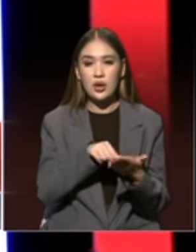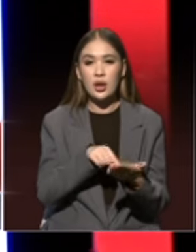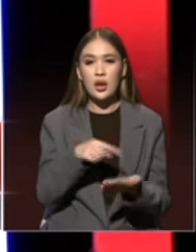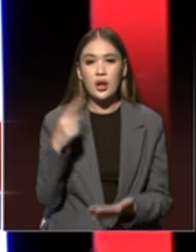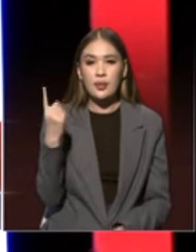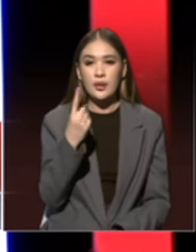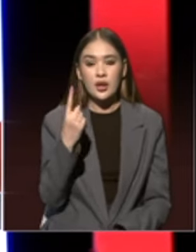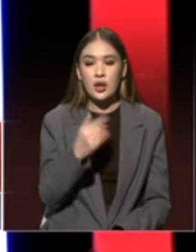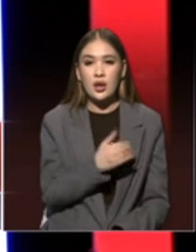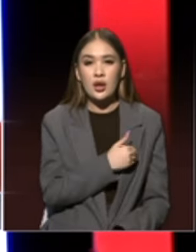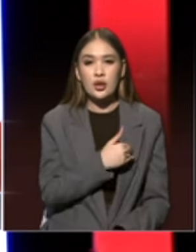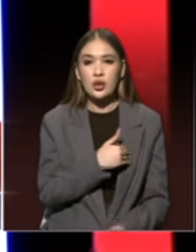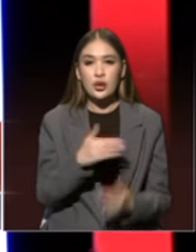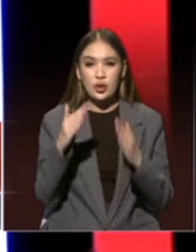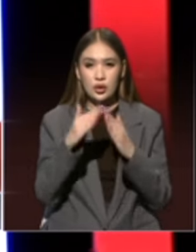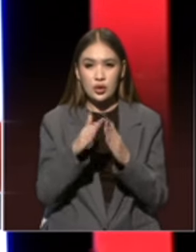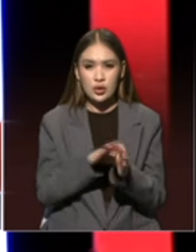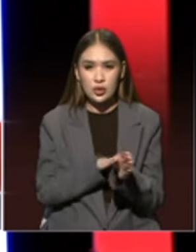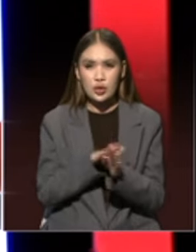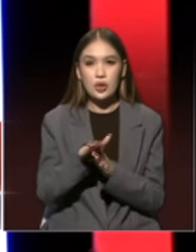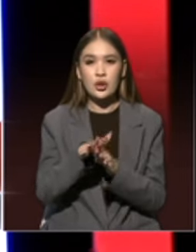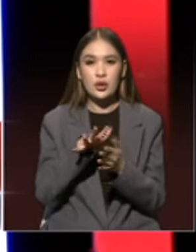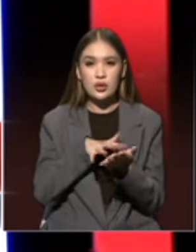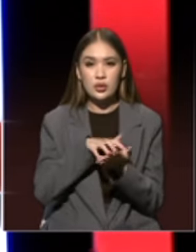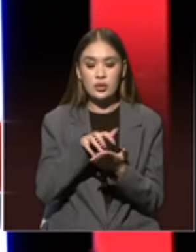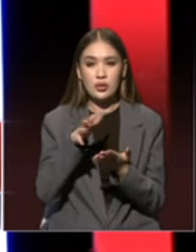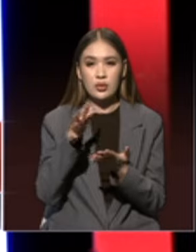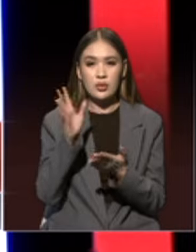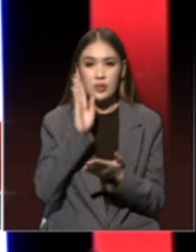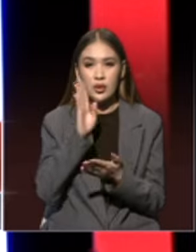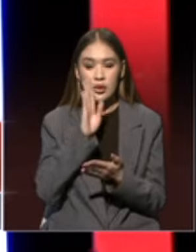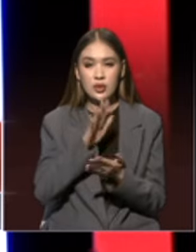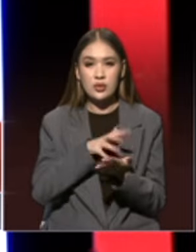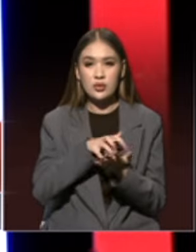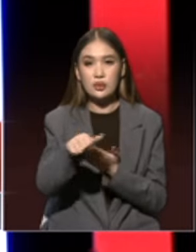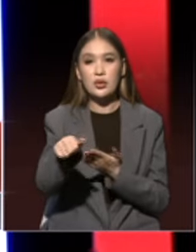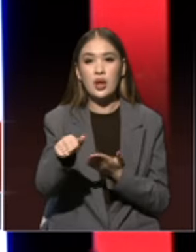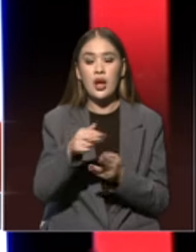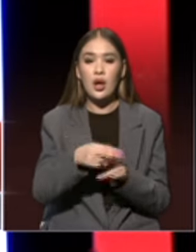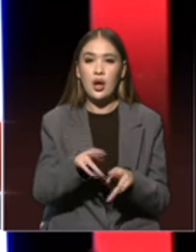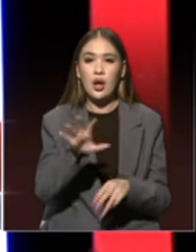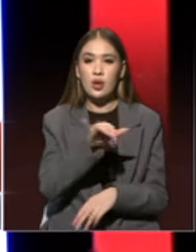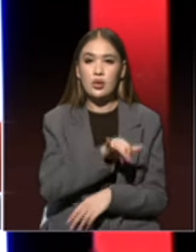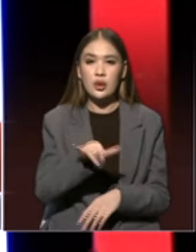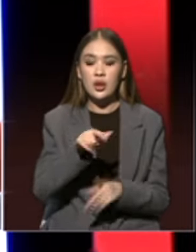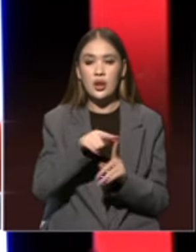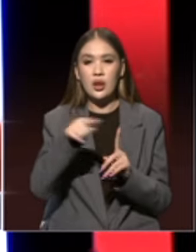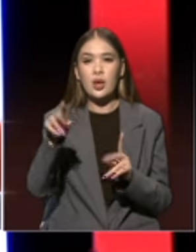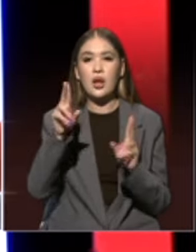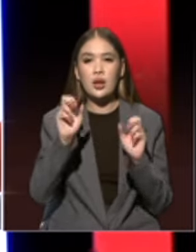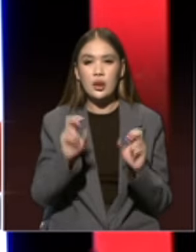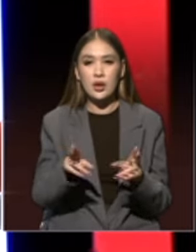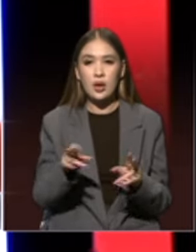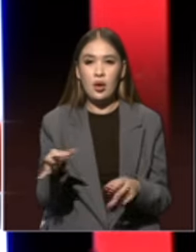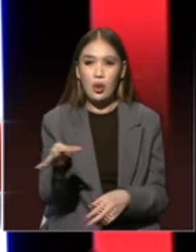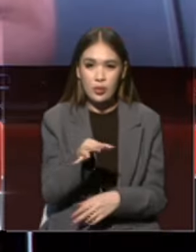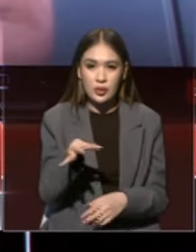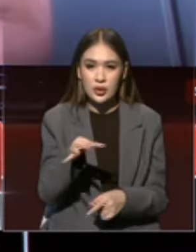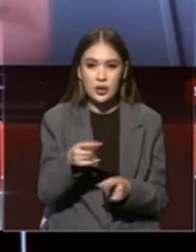Бірінші, үйлеріңізді түгел су басты ма? Екінші, саяжай Орал қаласына қарай ма? Қайда қарайды? Облысқа қарай